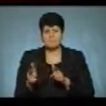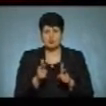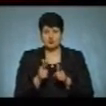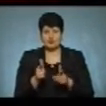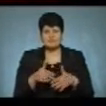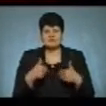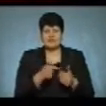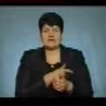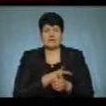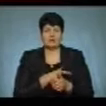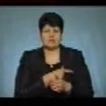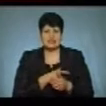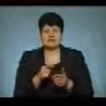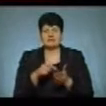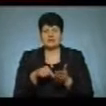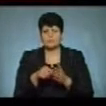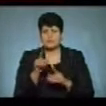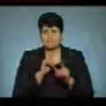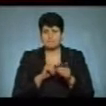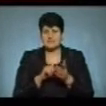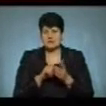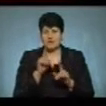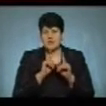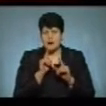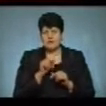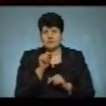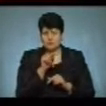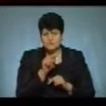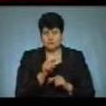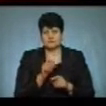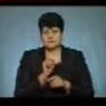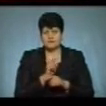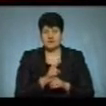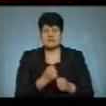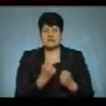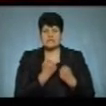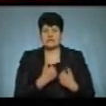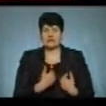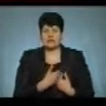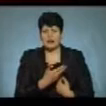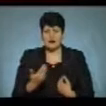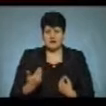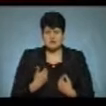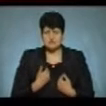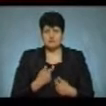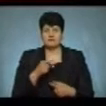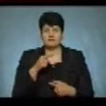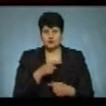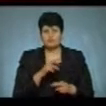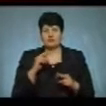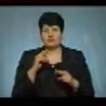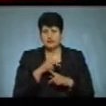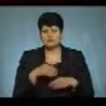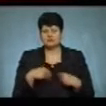звернення до депутатів Тернопільської міської ради, оскільки в їхніх повноваженнях захистити нас від тої шкоди, яку завдає